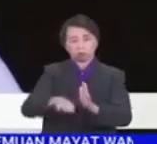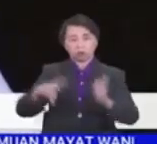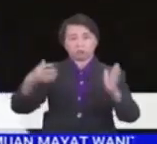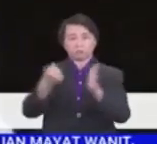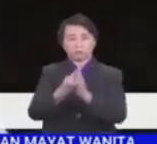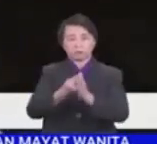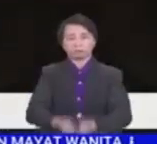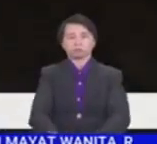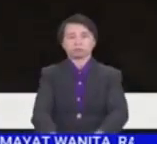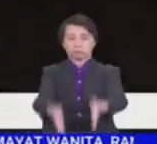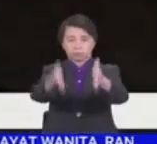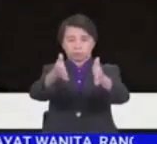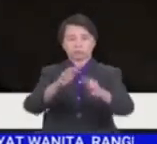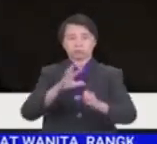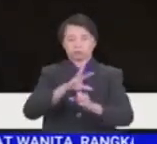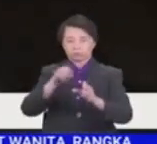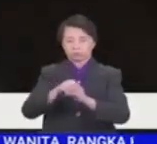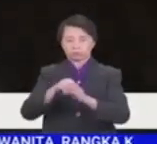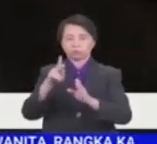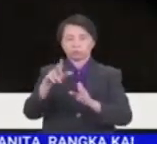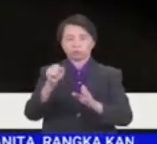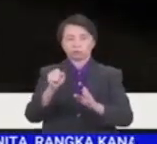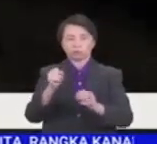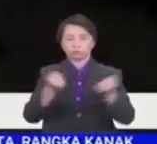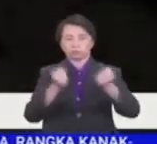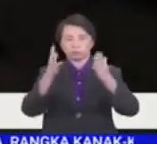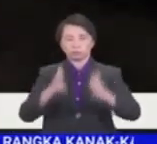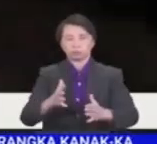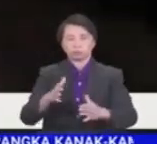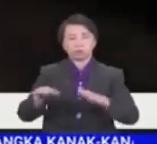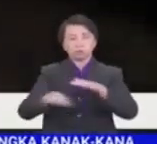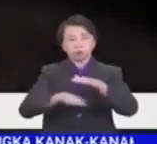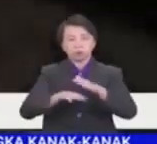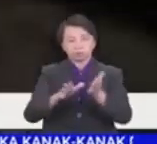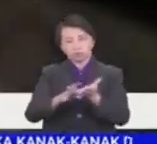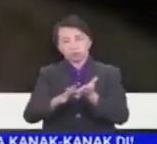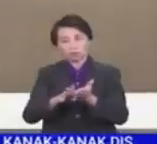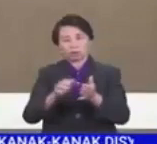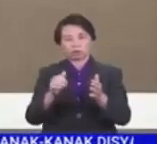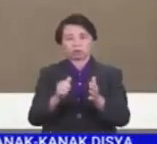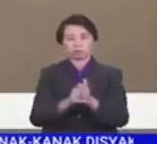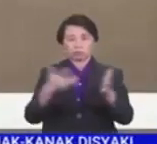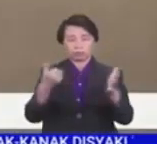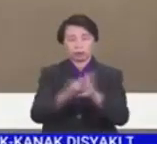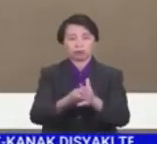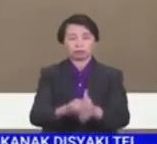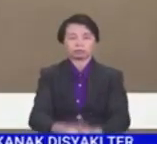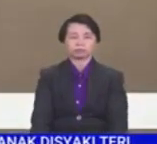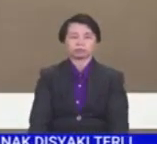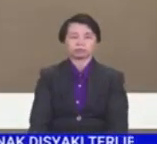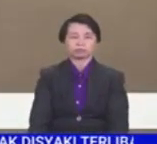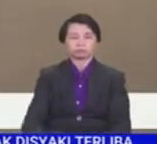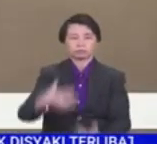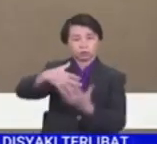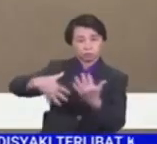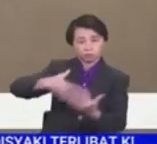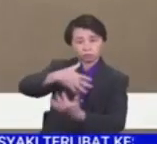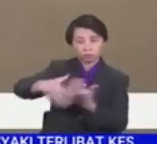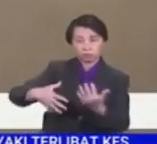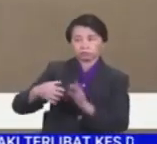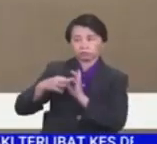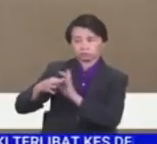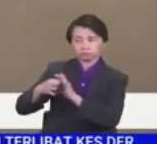kemalangan jalanraya ia melibatkan cash tomando tiba pengaruh dadah dan substance kolaborasi program kesetaraan